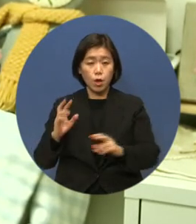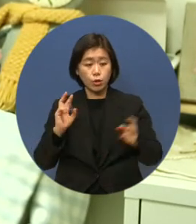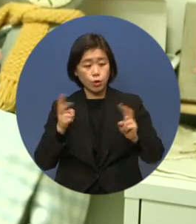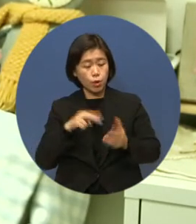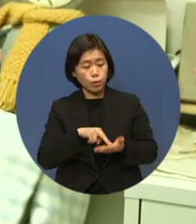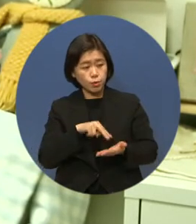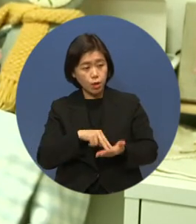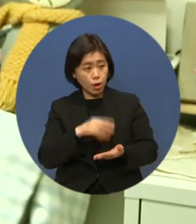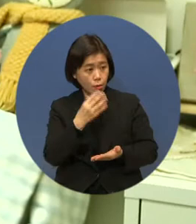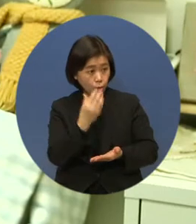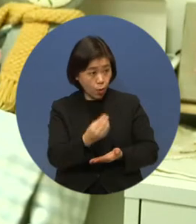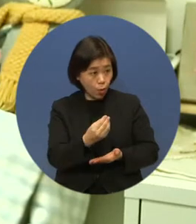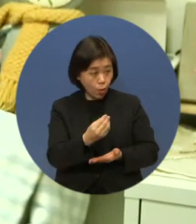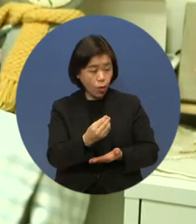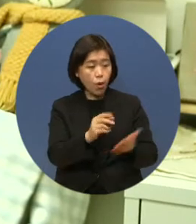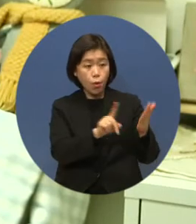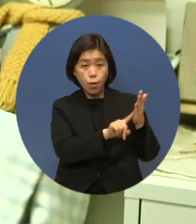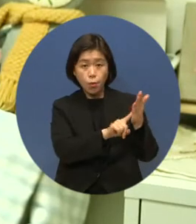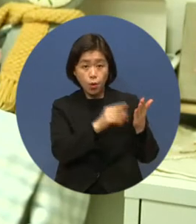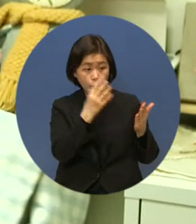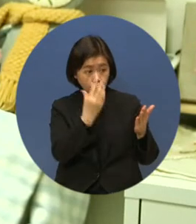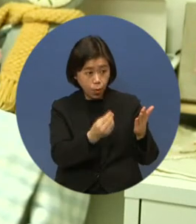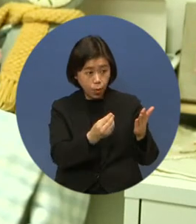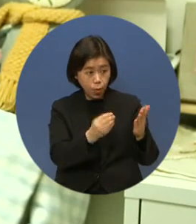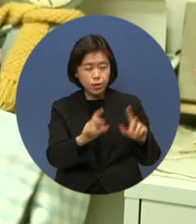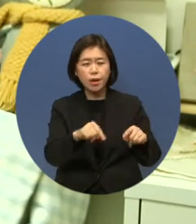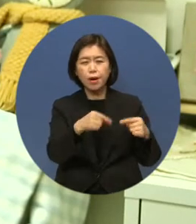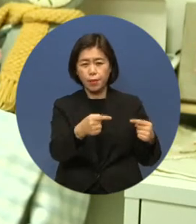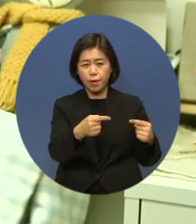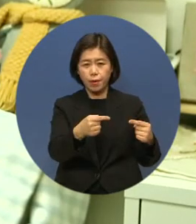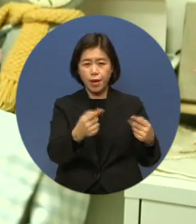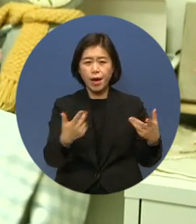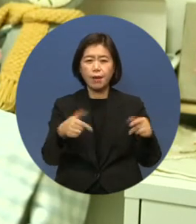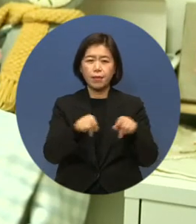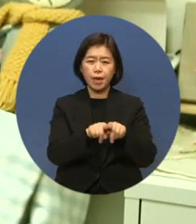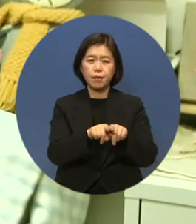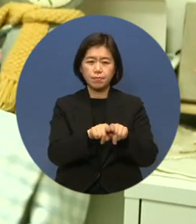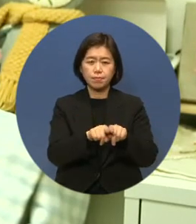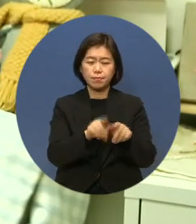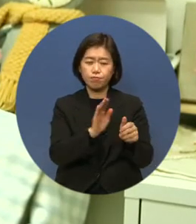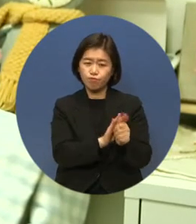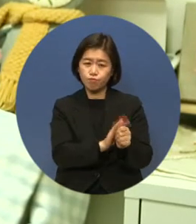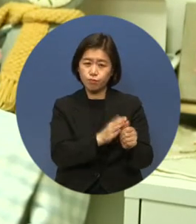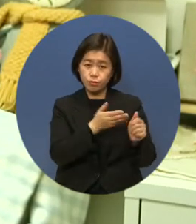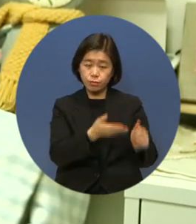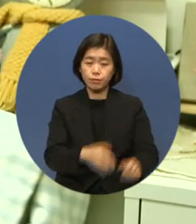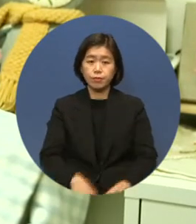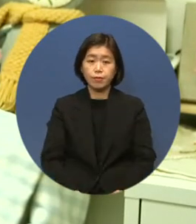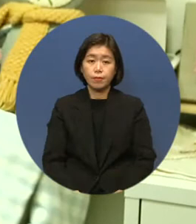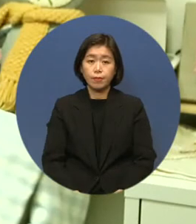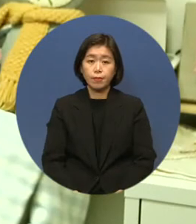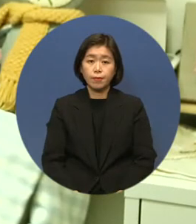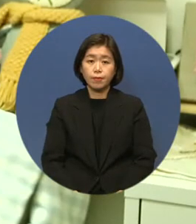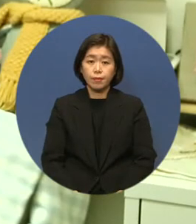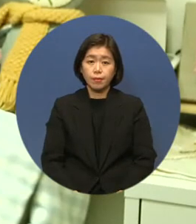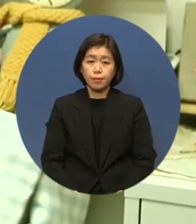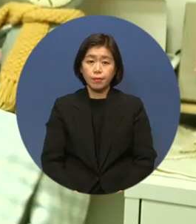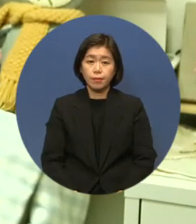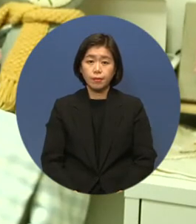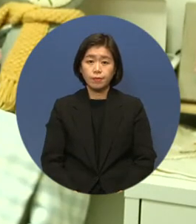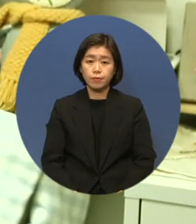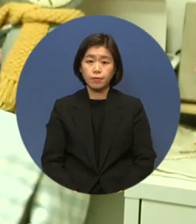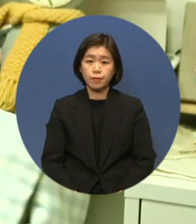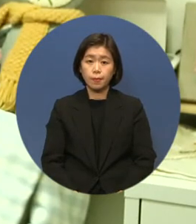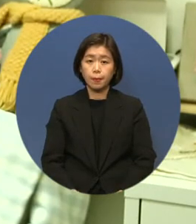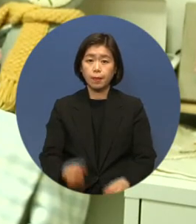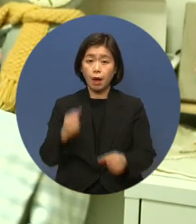저희가 이제 프로그램을 진행을 하죠. 그리고 진행된 것들이 회수가 되면 검수 작업을 거쳐야